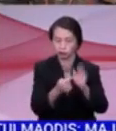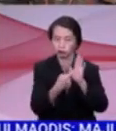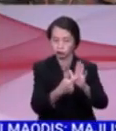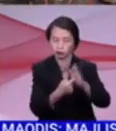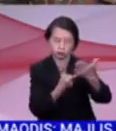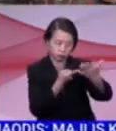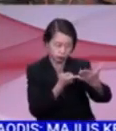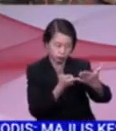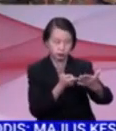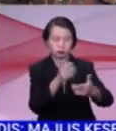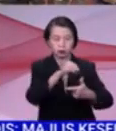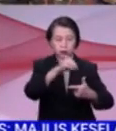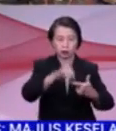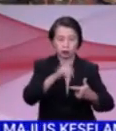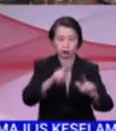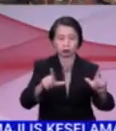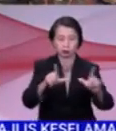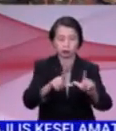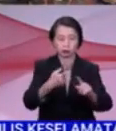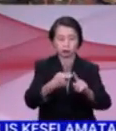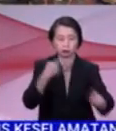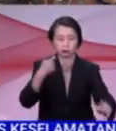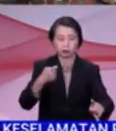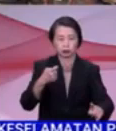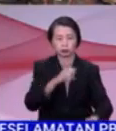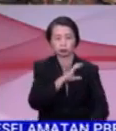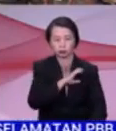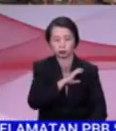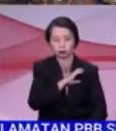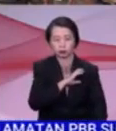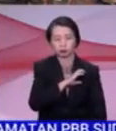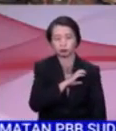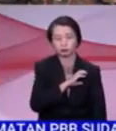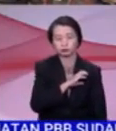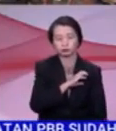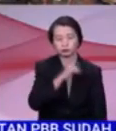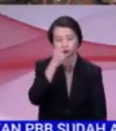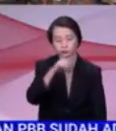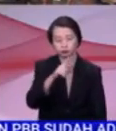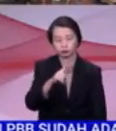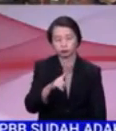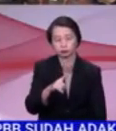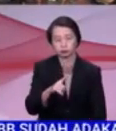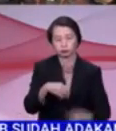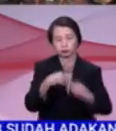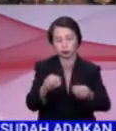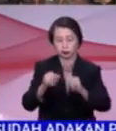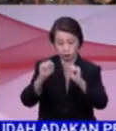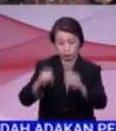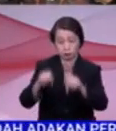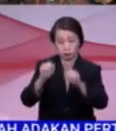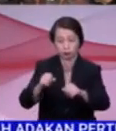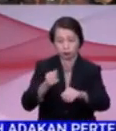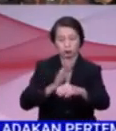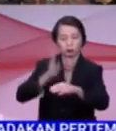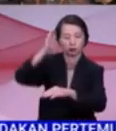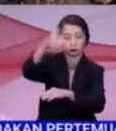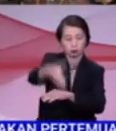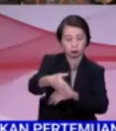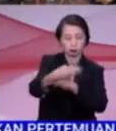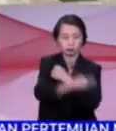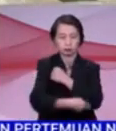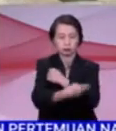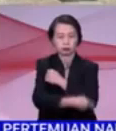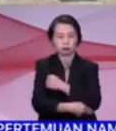yang ataupun permit daripada PDRM untuk memberi kebenaran mereka merentas